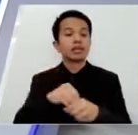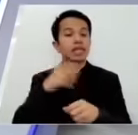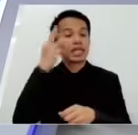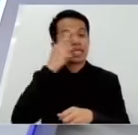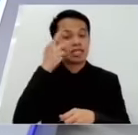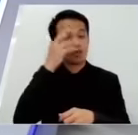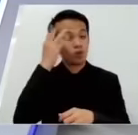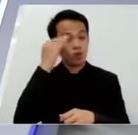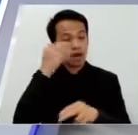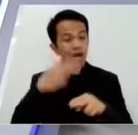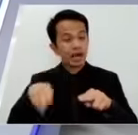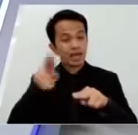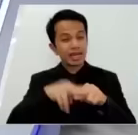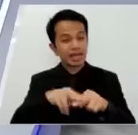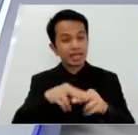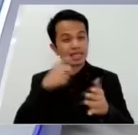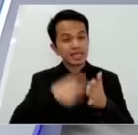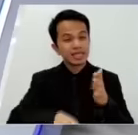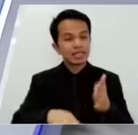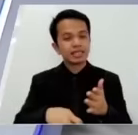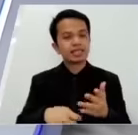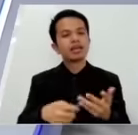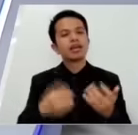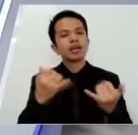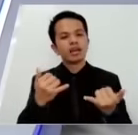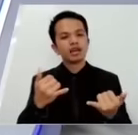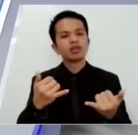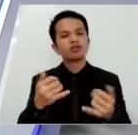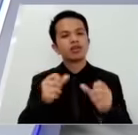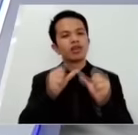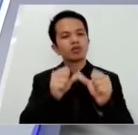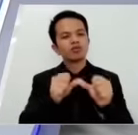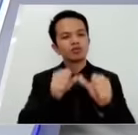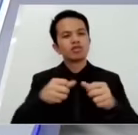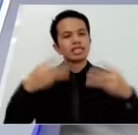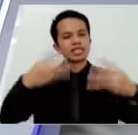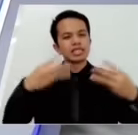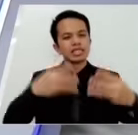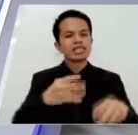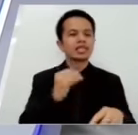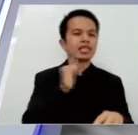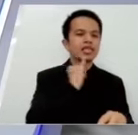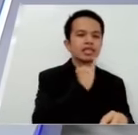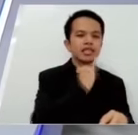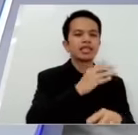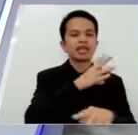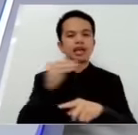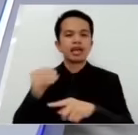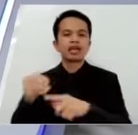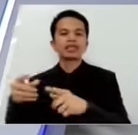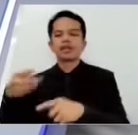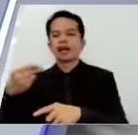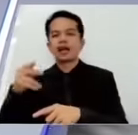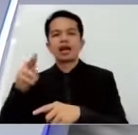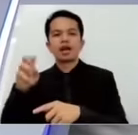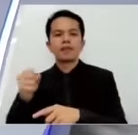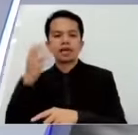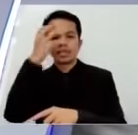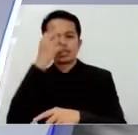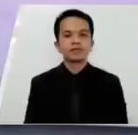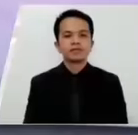panibagong pagalaw ng presyo, ang nagpapatuloy na gulo ng Israel at grupong Hamas sa Gaza Strip.